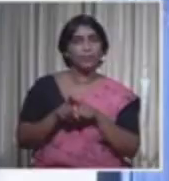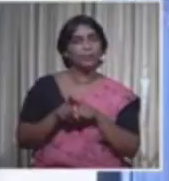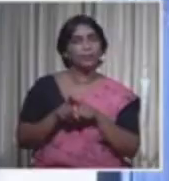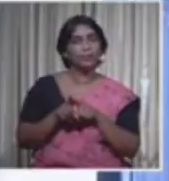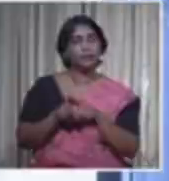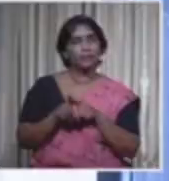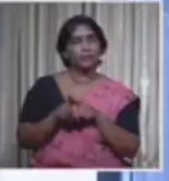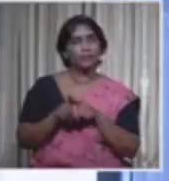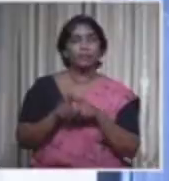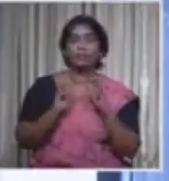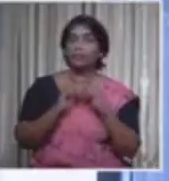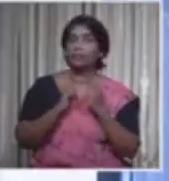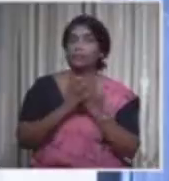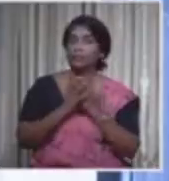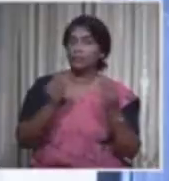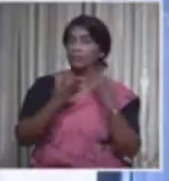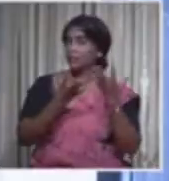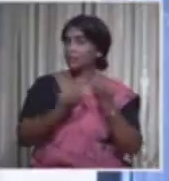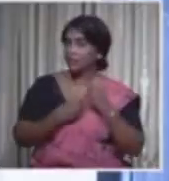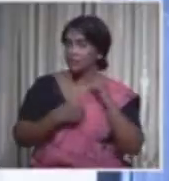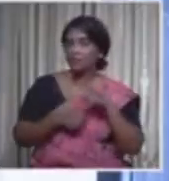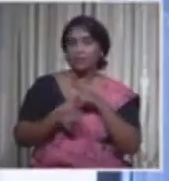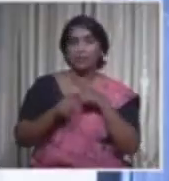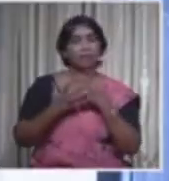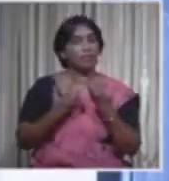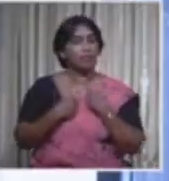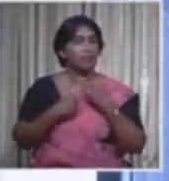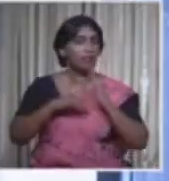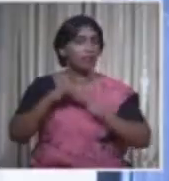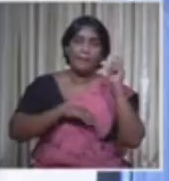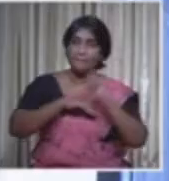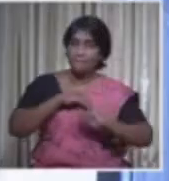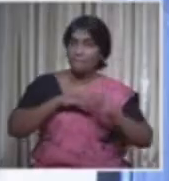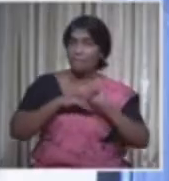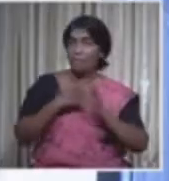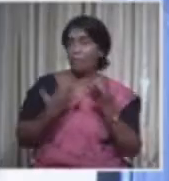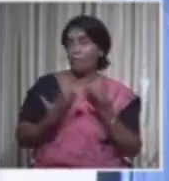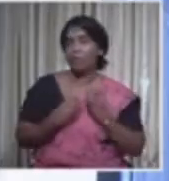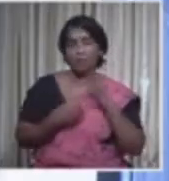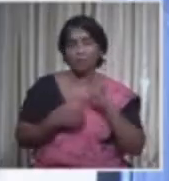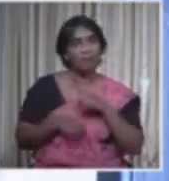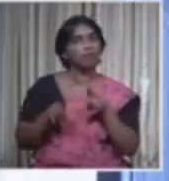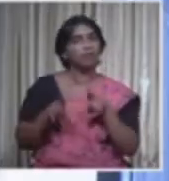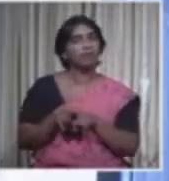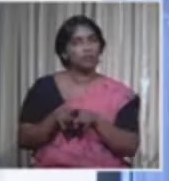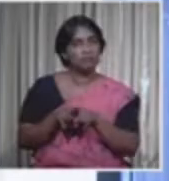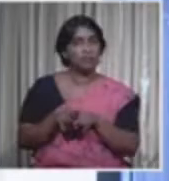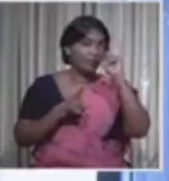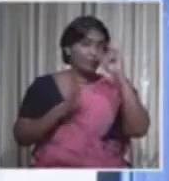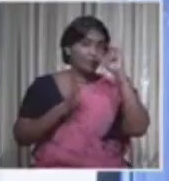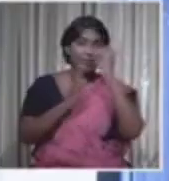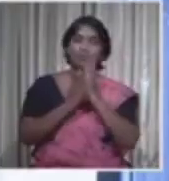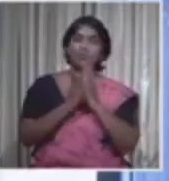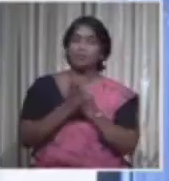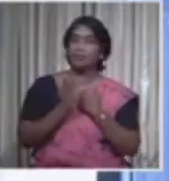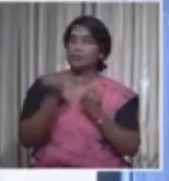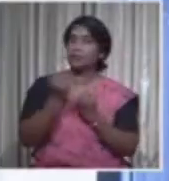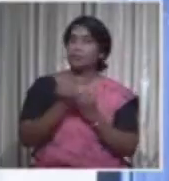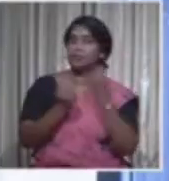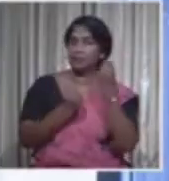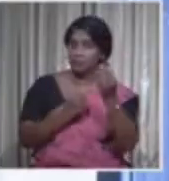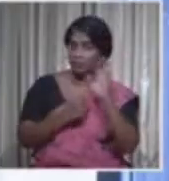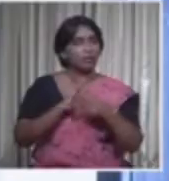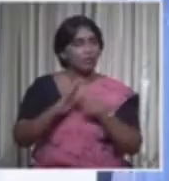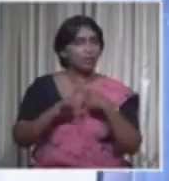ரீதியான விடயங்களை கையாள்வதற்கான பொறிமுறைகளை உருவாக்க வேண்டும் என்று கூறி நாங்கள் 20வது திருத்த சட்டத்துக்கு ஆதரவு அளித்திருந்தோம். நாட்டில் பல